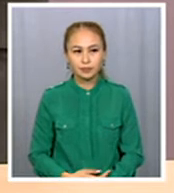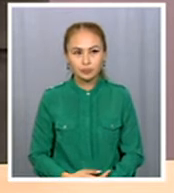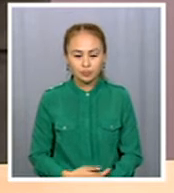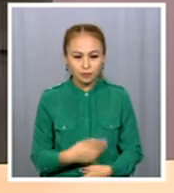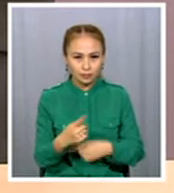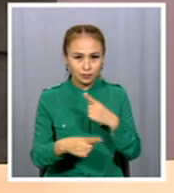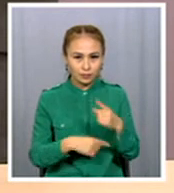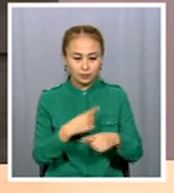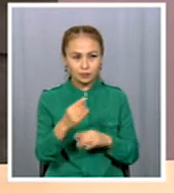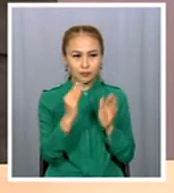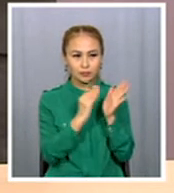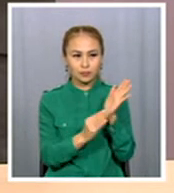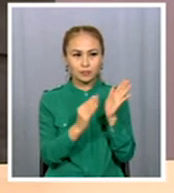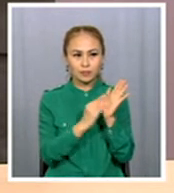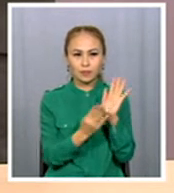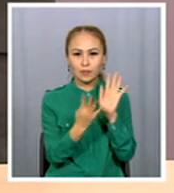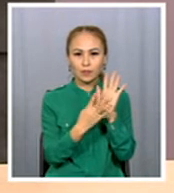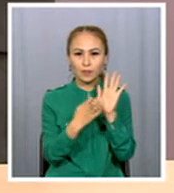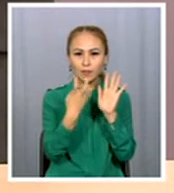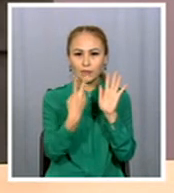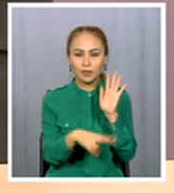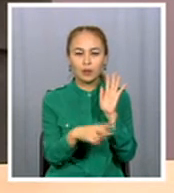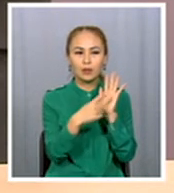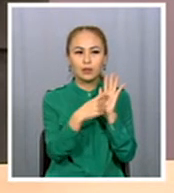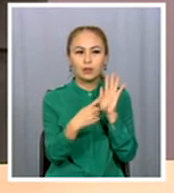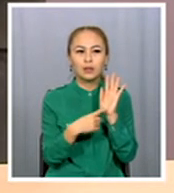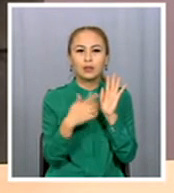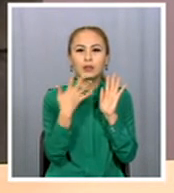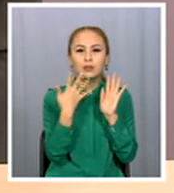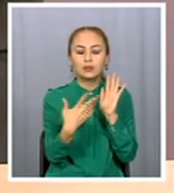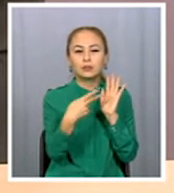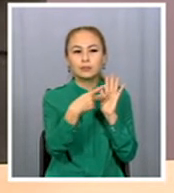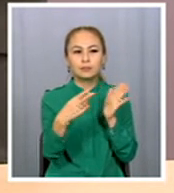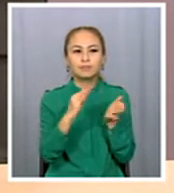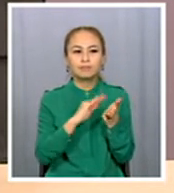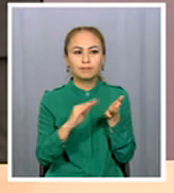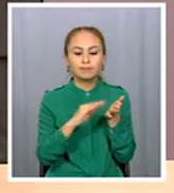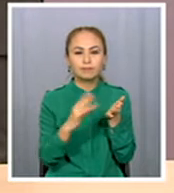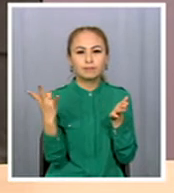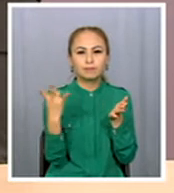Келесі өрнекте 920 мен 5-тің бөлінісін табуға жет.